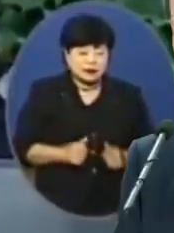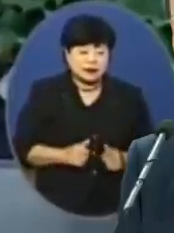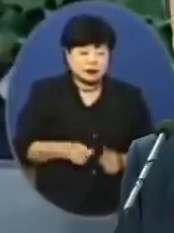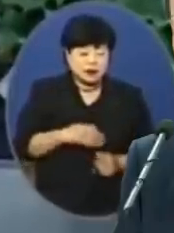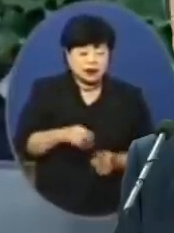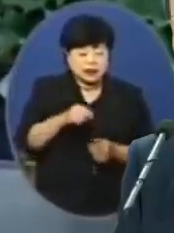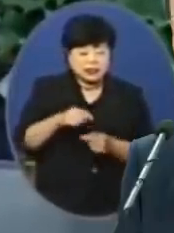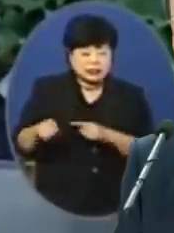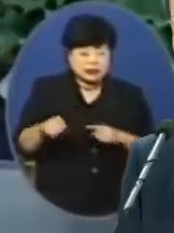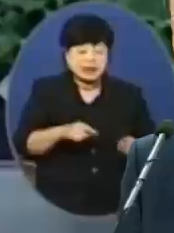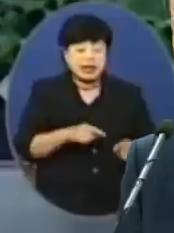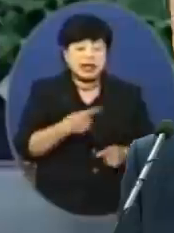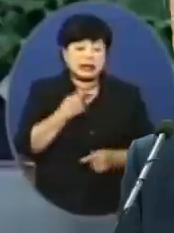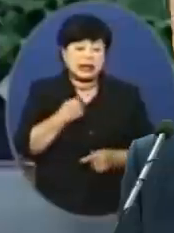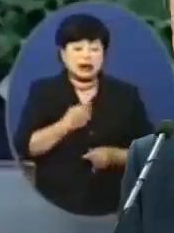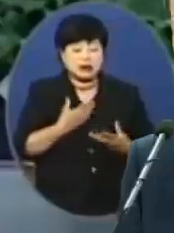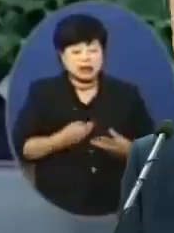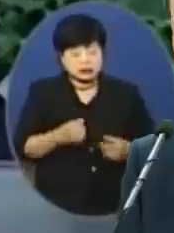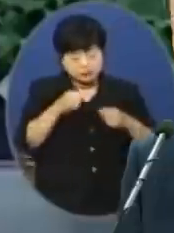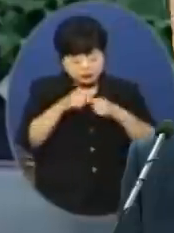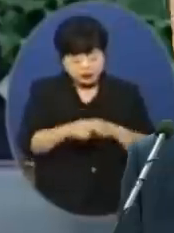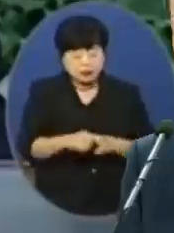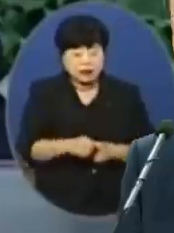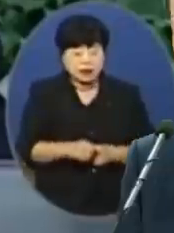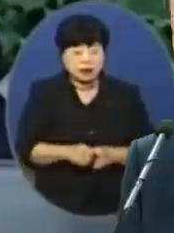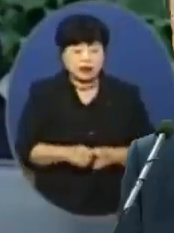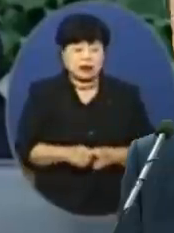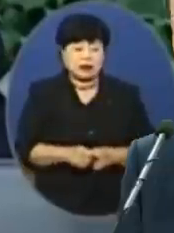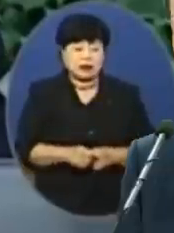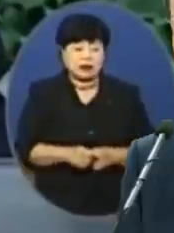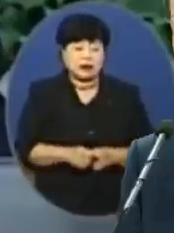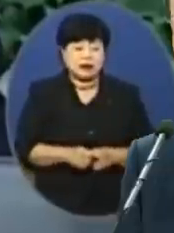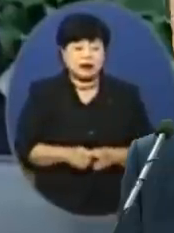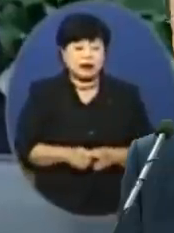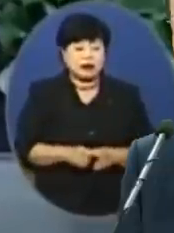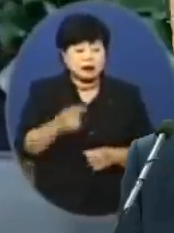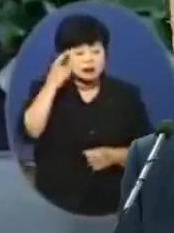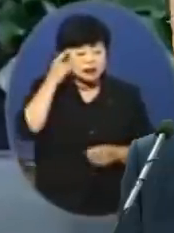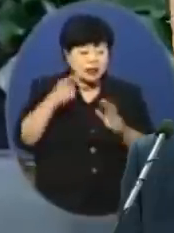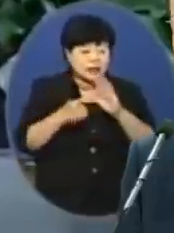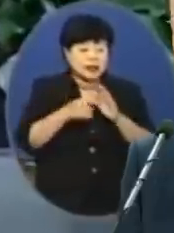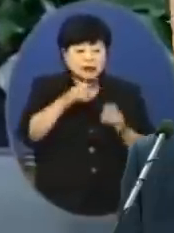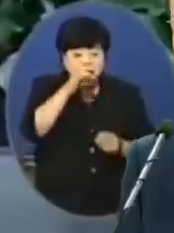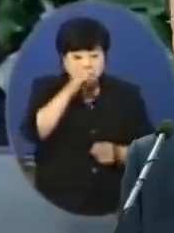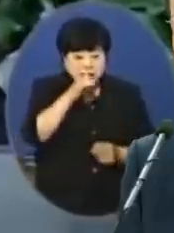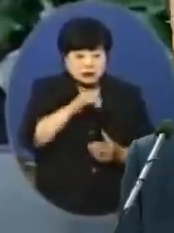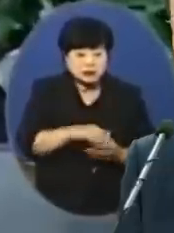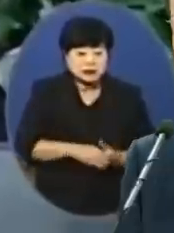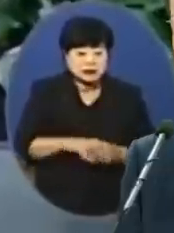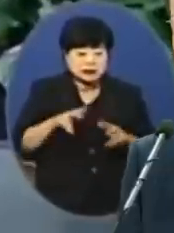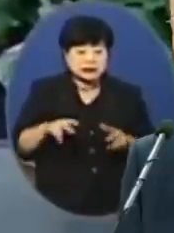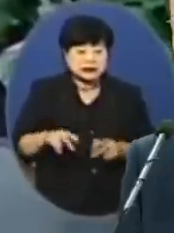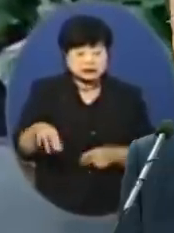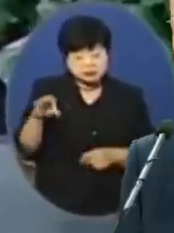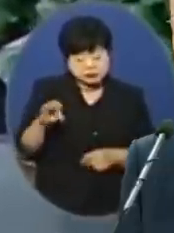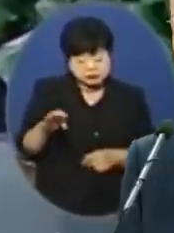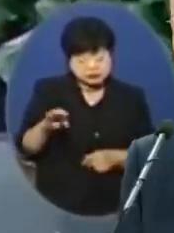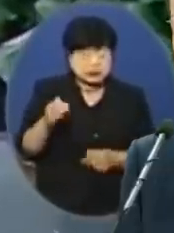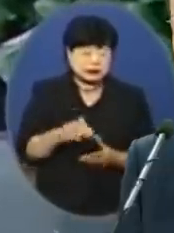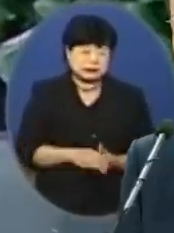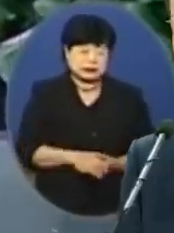지배를 당하고 좌절감하고 부정적으로 생각했기 때문에 현재는 쥐새끼처럼 되지만,